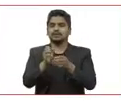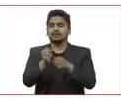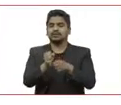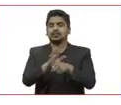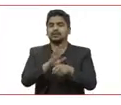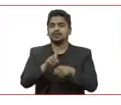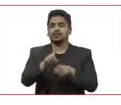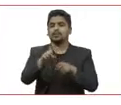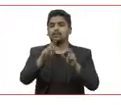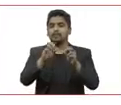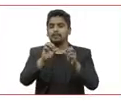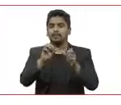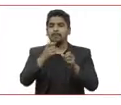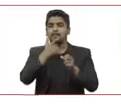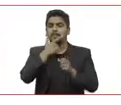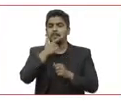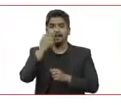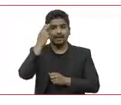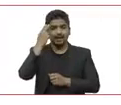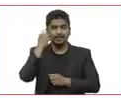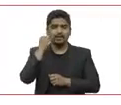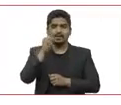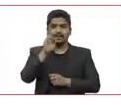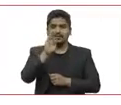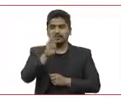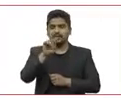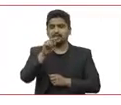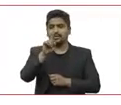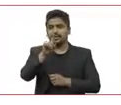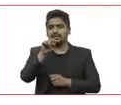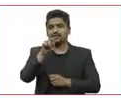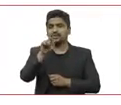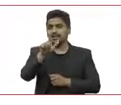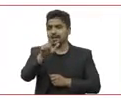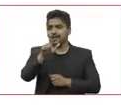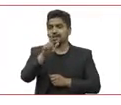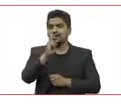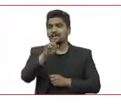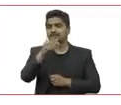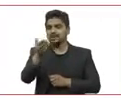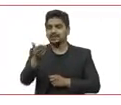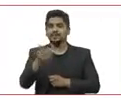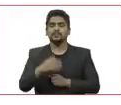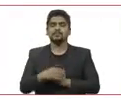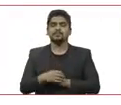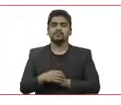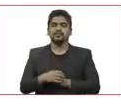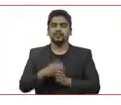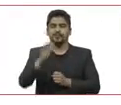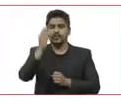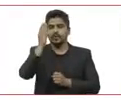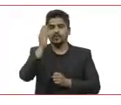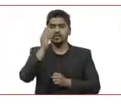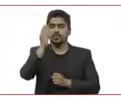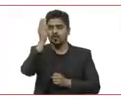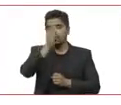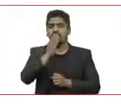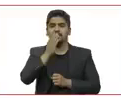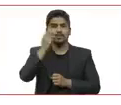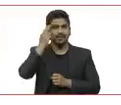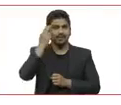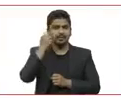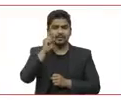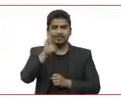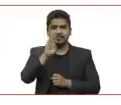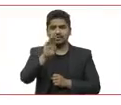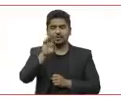भन्छौँ हामी। बेलायतमा पत्ता लागेको B.1.7, त्यसपछि अफ्रिकामा साउथ अफ्रिकामा पत्ता लागेको